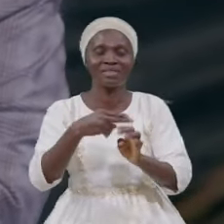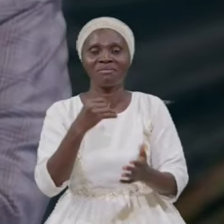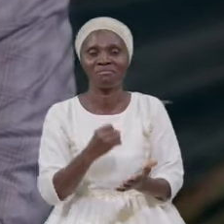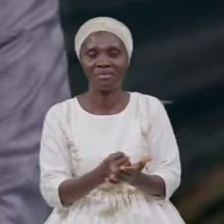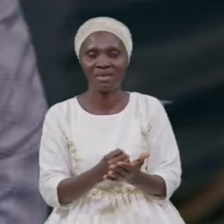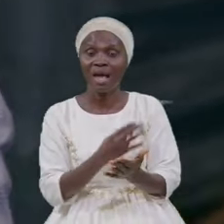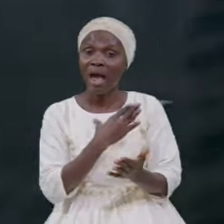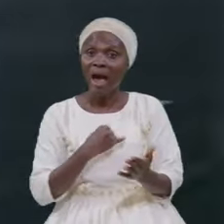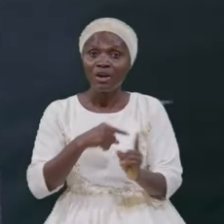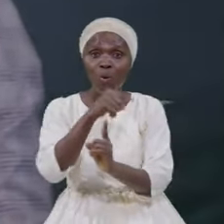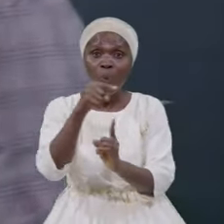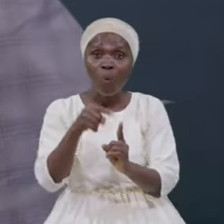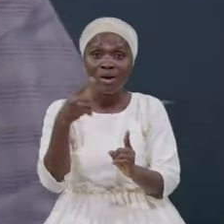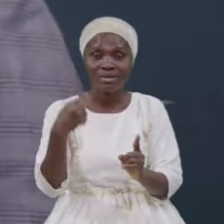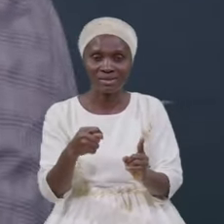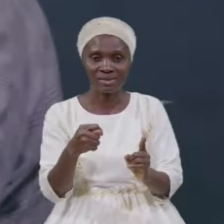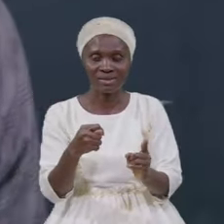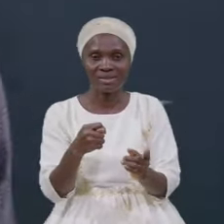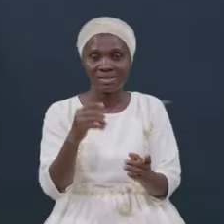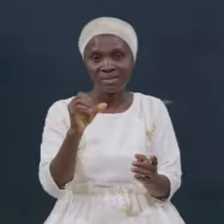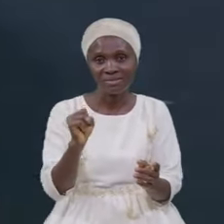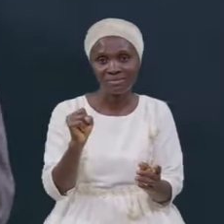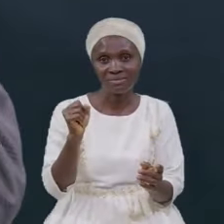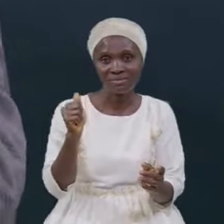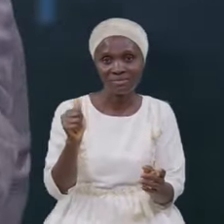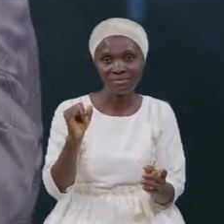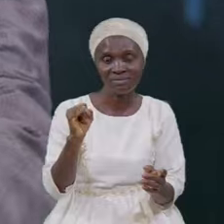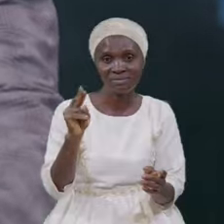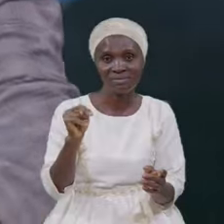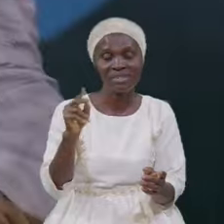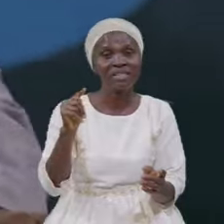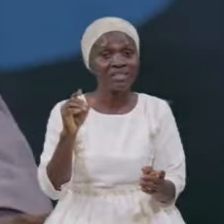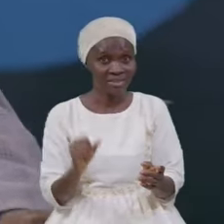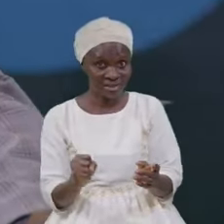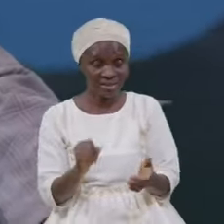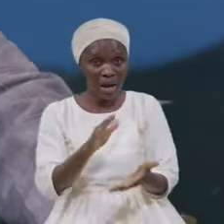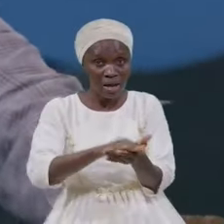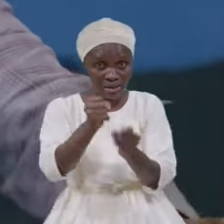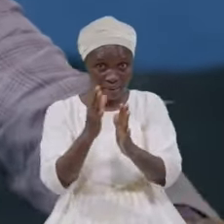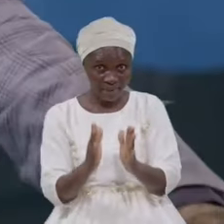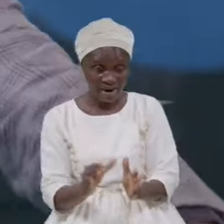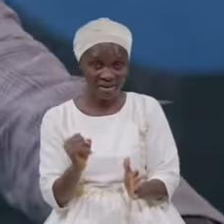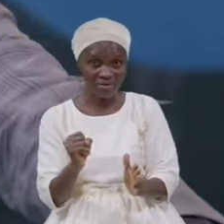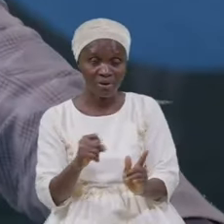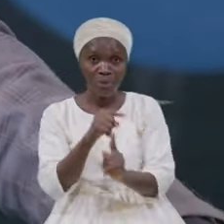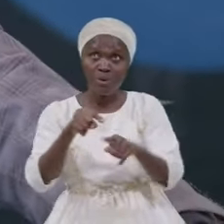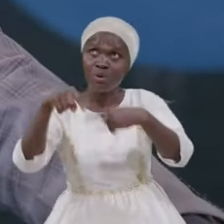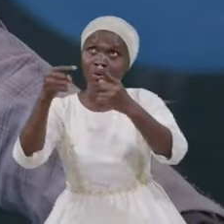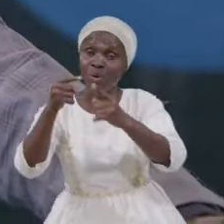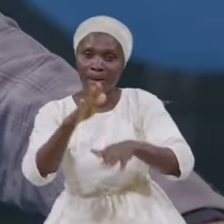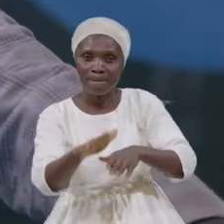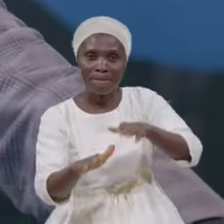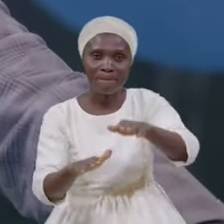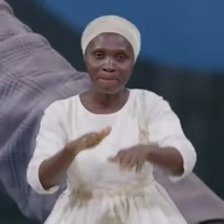marcheront, pas les pécheurs n'auront pas le pied pour marcher. Pour entrer